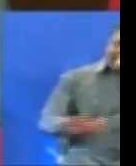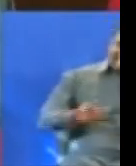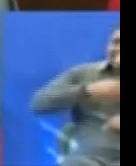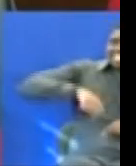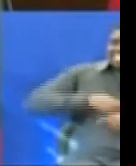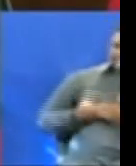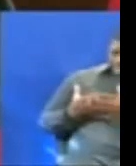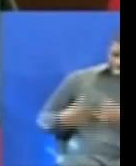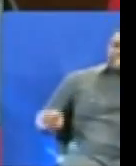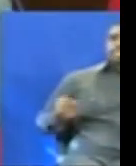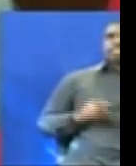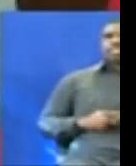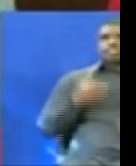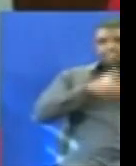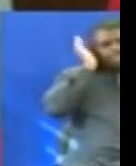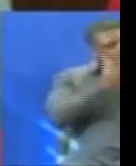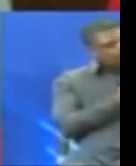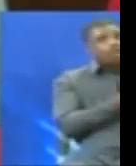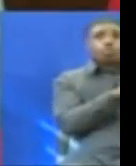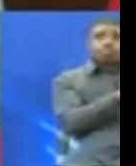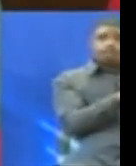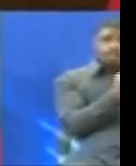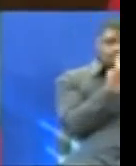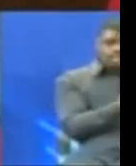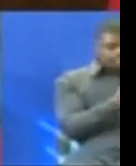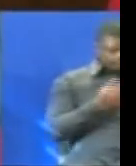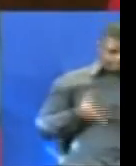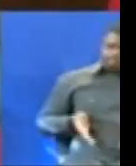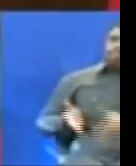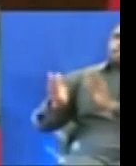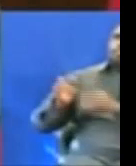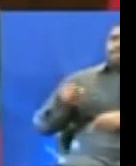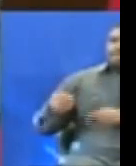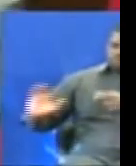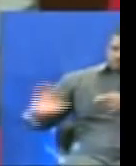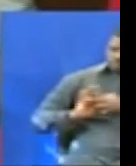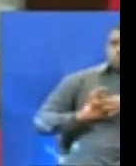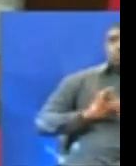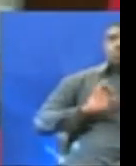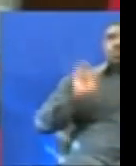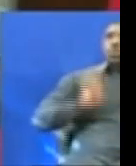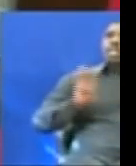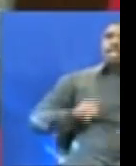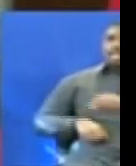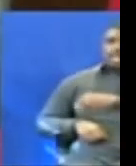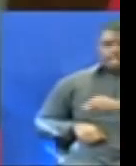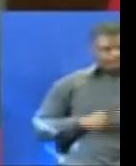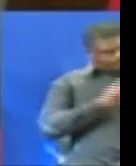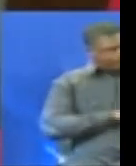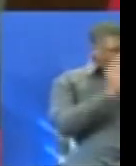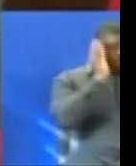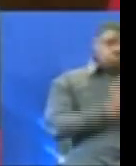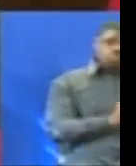tumeshaathirika. Kwa hiyo naomba serikali kuangalia hizi barabara zinazounganisha wilaya na makao makuu